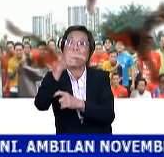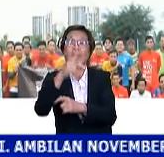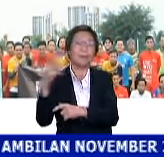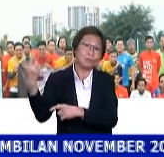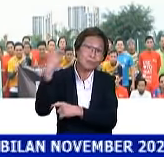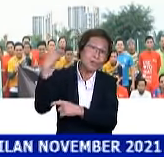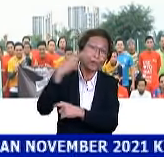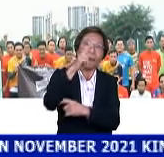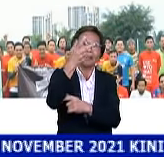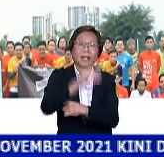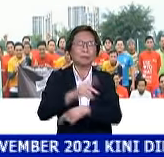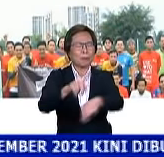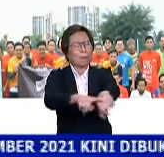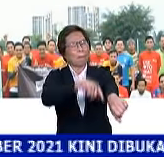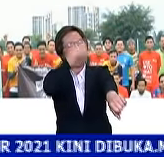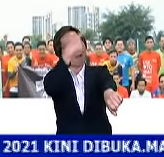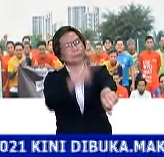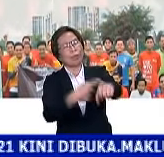berlangsung.